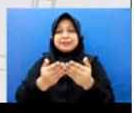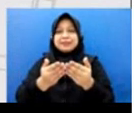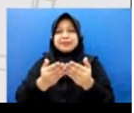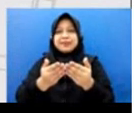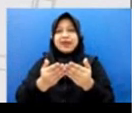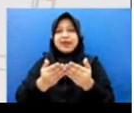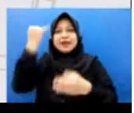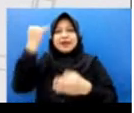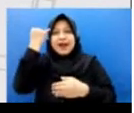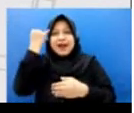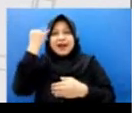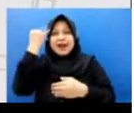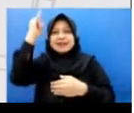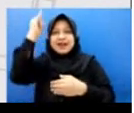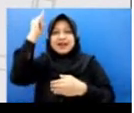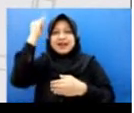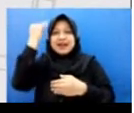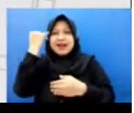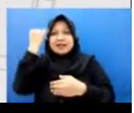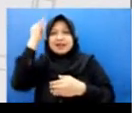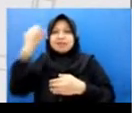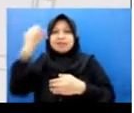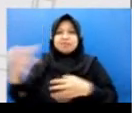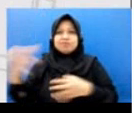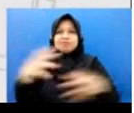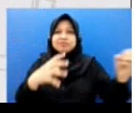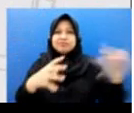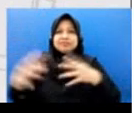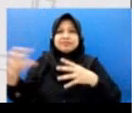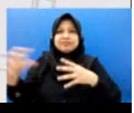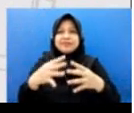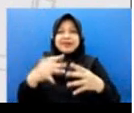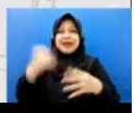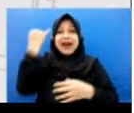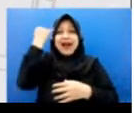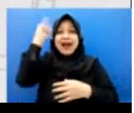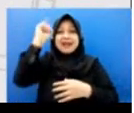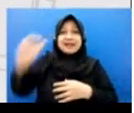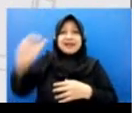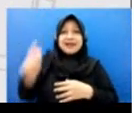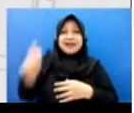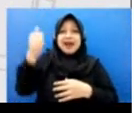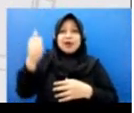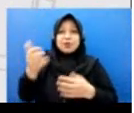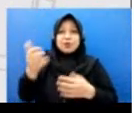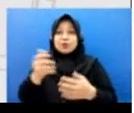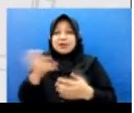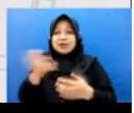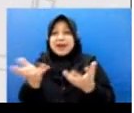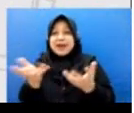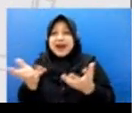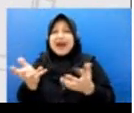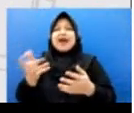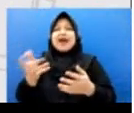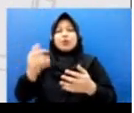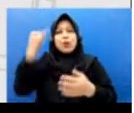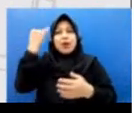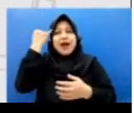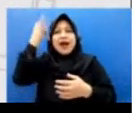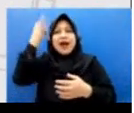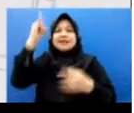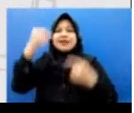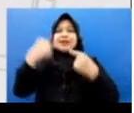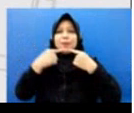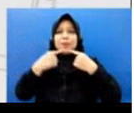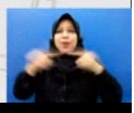dan gagasan yang menang adalah gagasan yang populer. Sayangnya gagasan yang populer hampir selalu bukan gagasan